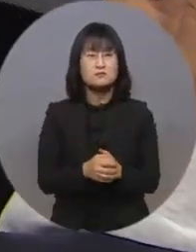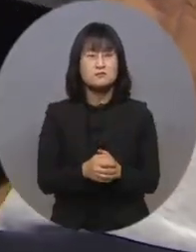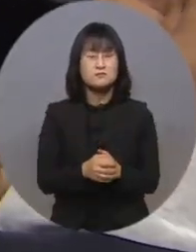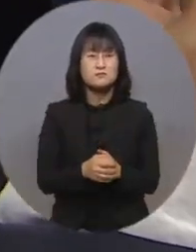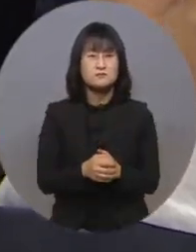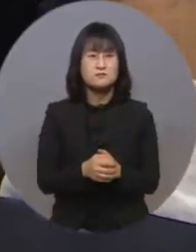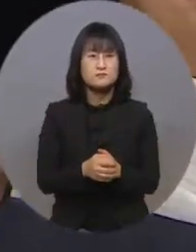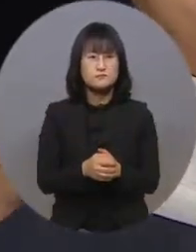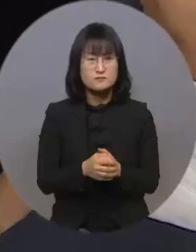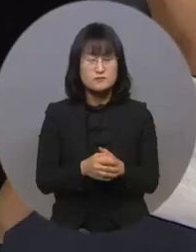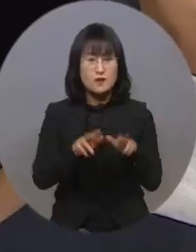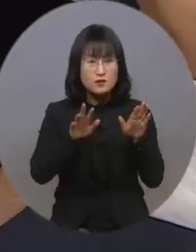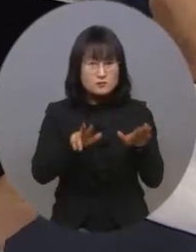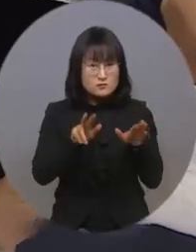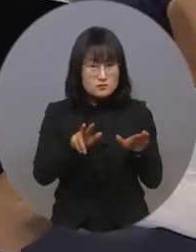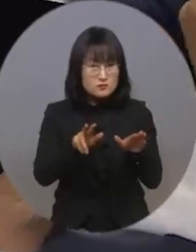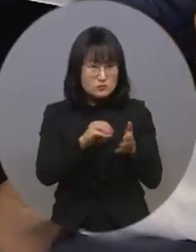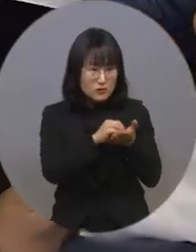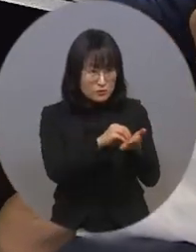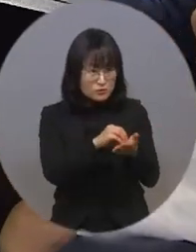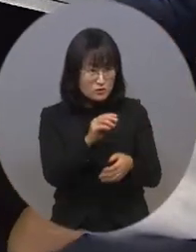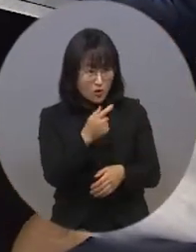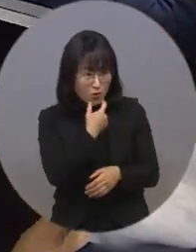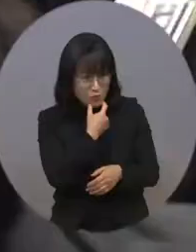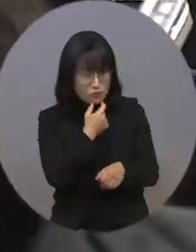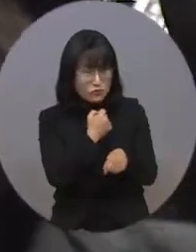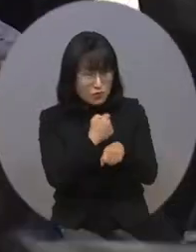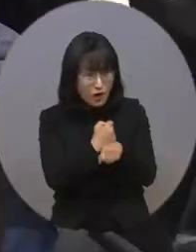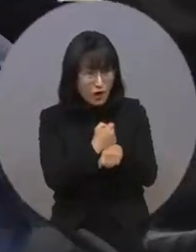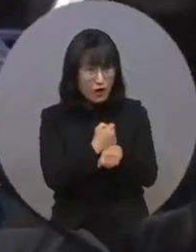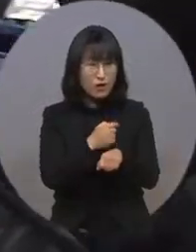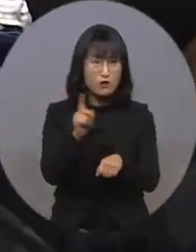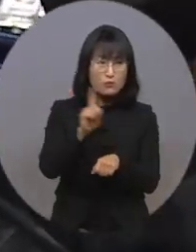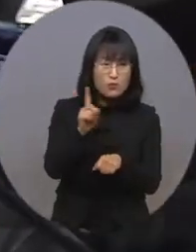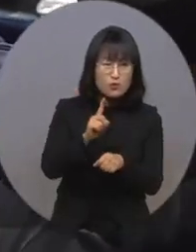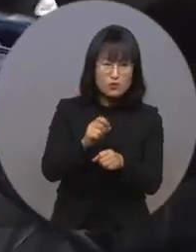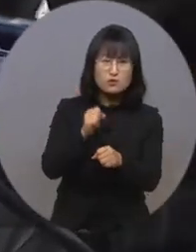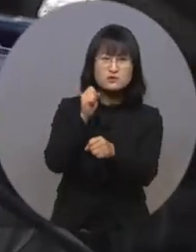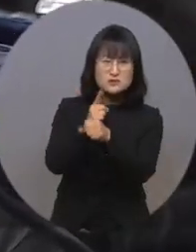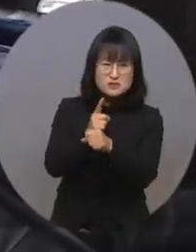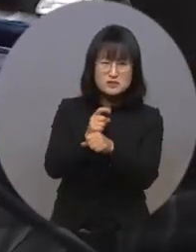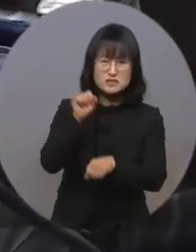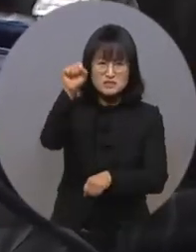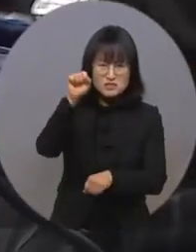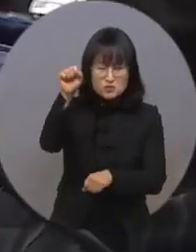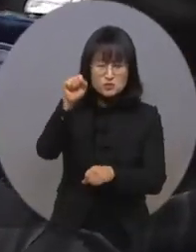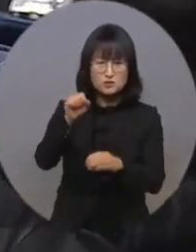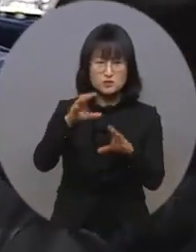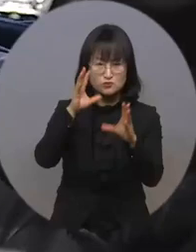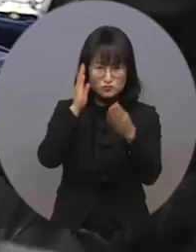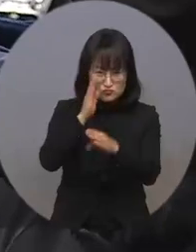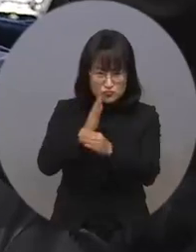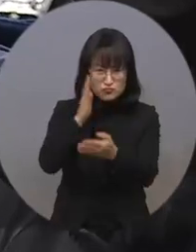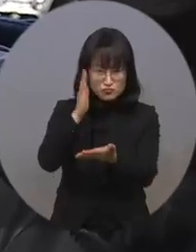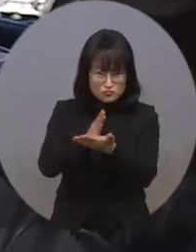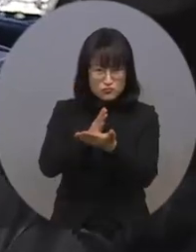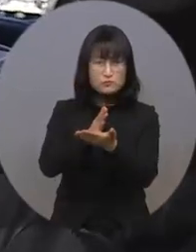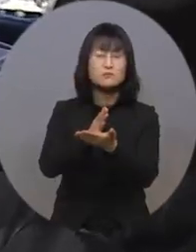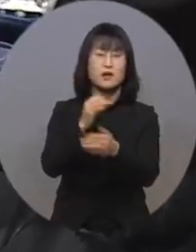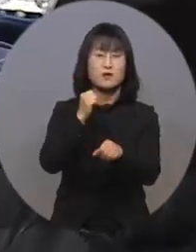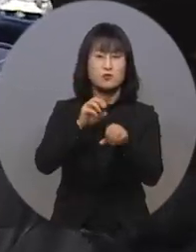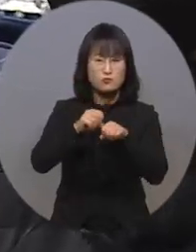아, 지금 탑승 거부하겠습니다. 거부하고 있습니다. 예. 즉시 시위를 종전하고 역사만으로 퇴거해 주시기